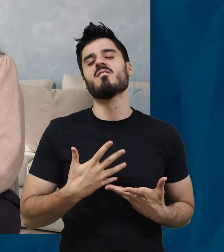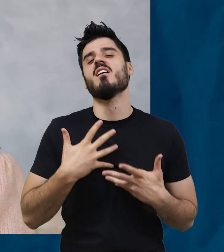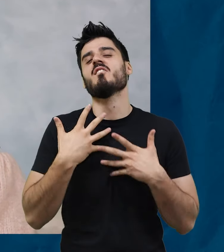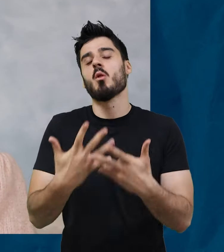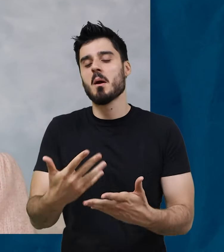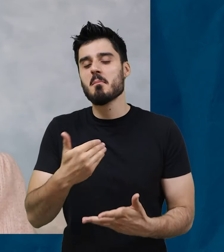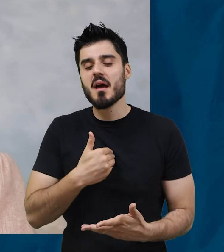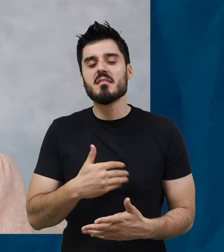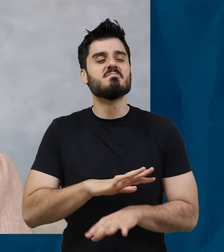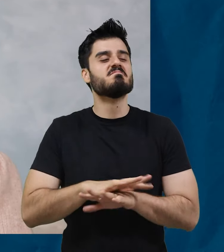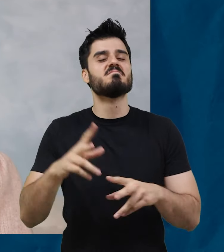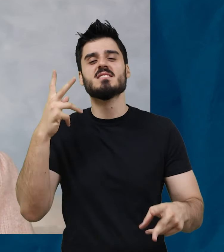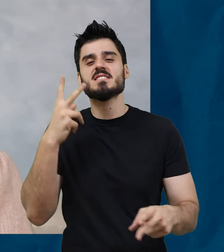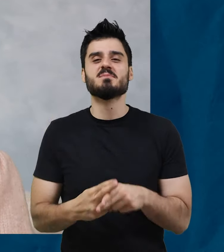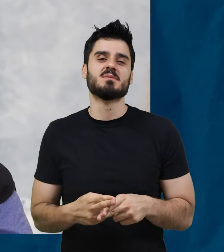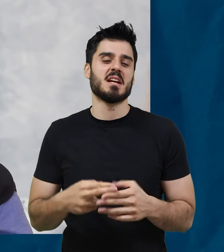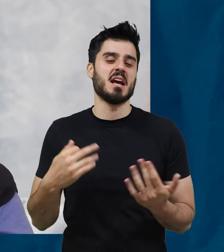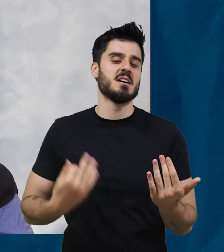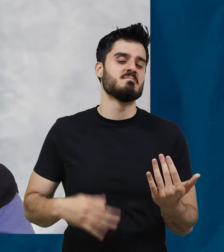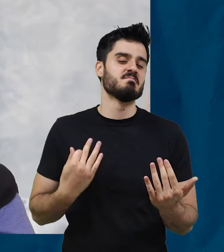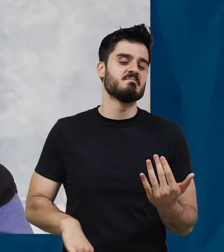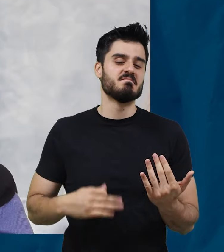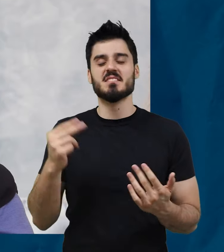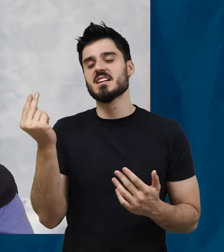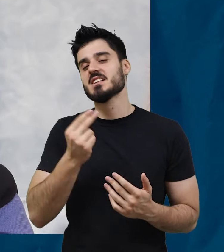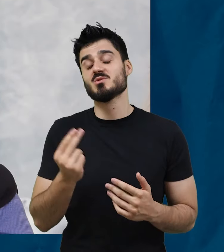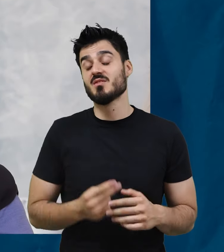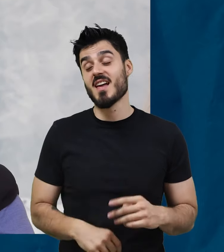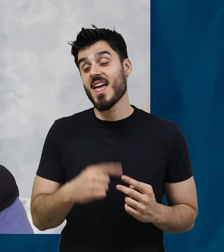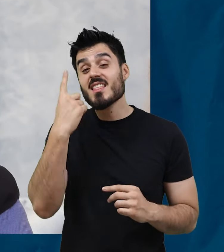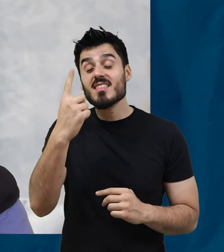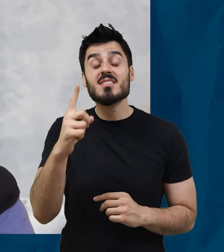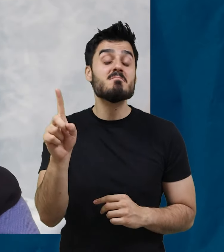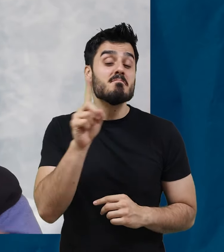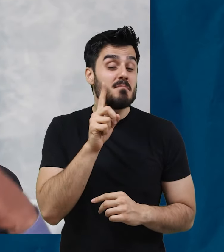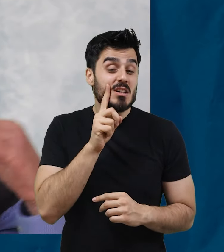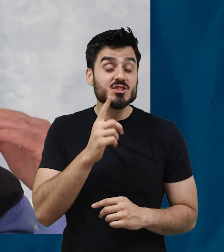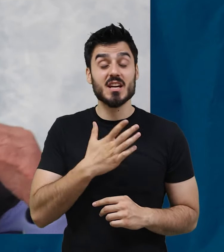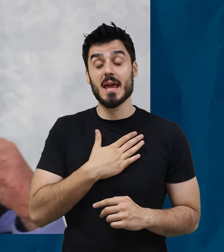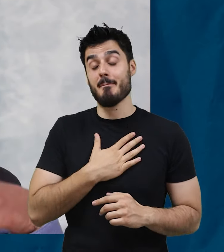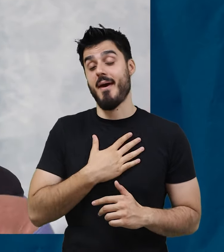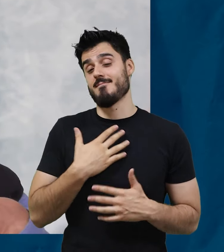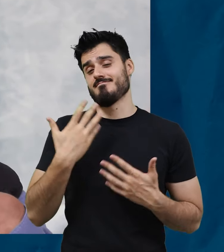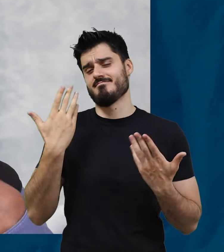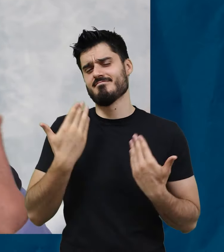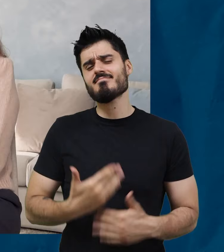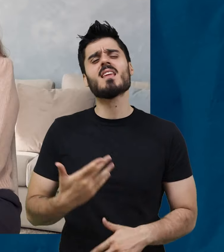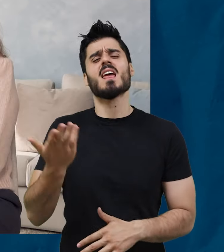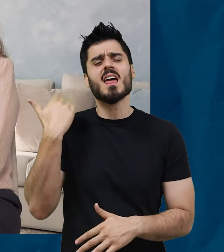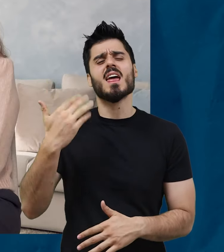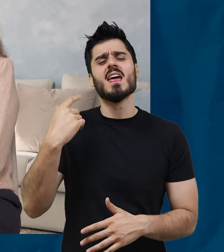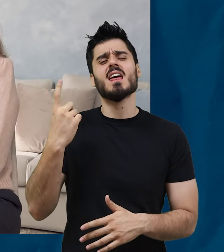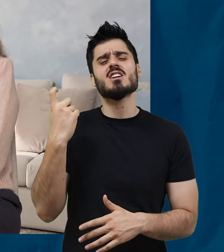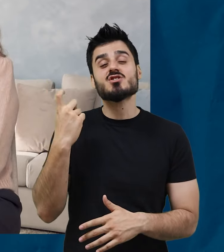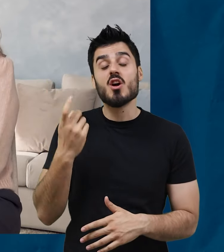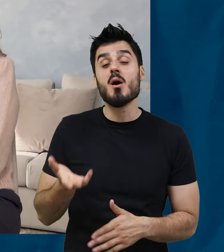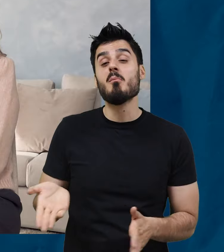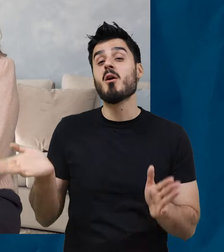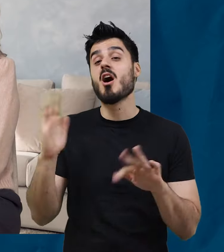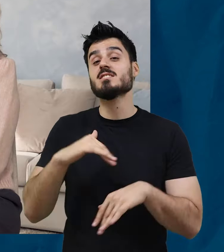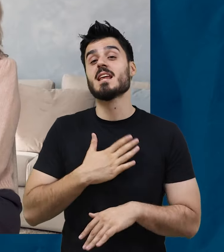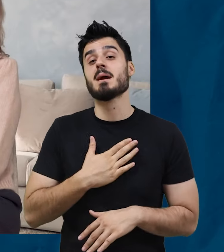знам защо, просто му пресъхна мозъка, изглежда. Един мъж има автобиография, докато се ожени, и след това вече има само биография.